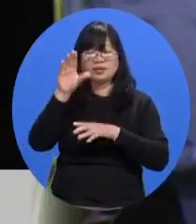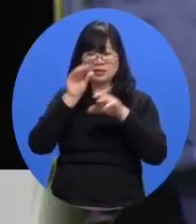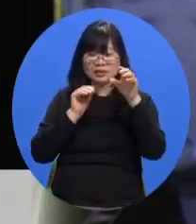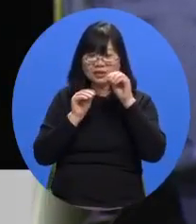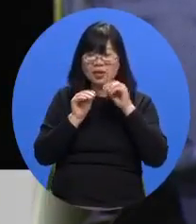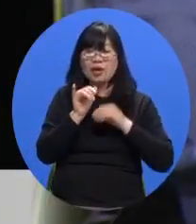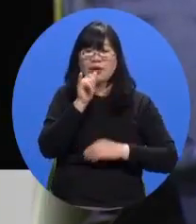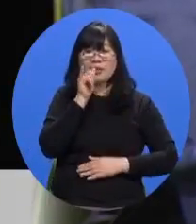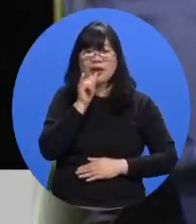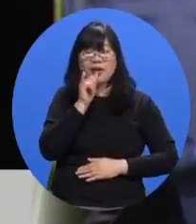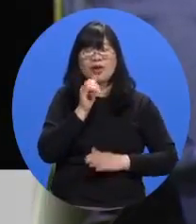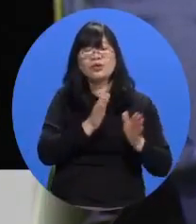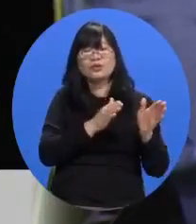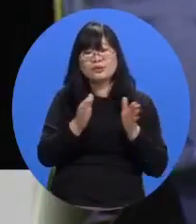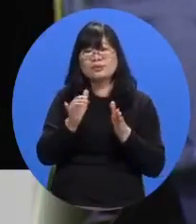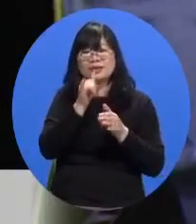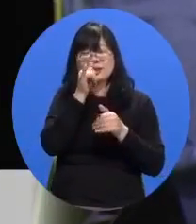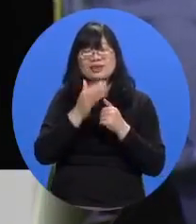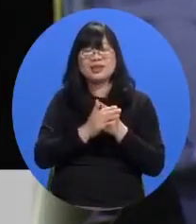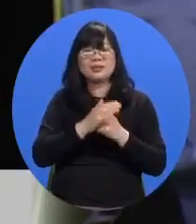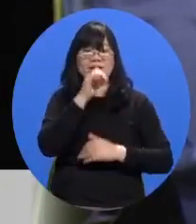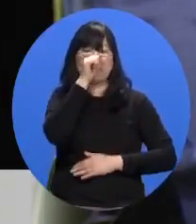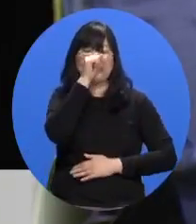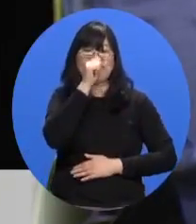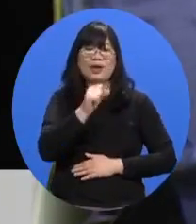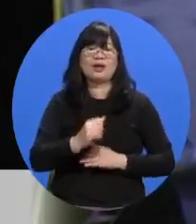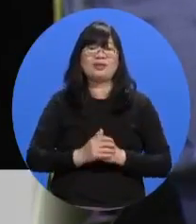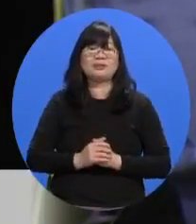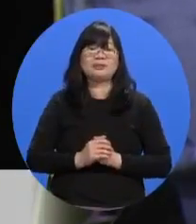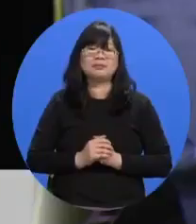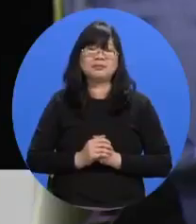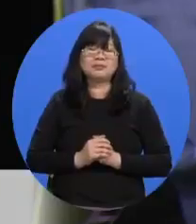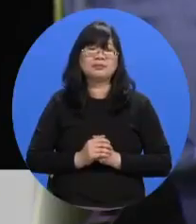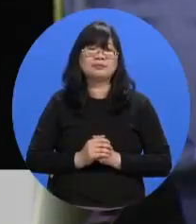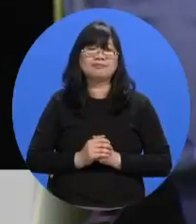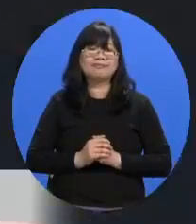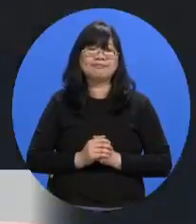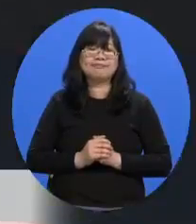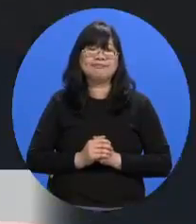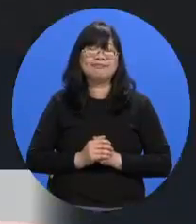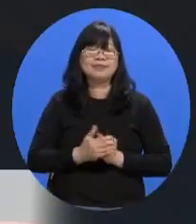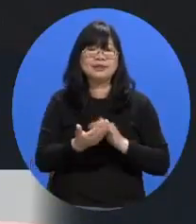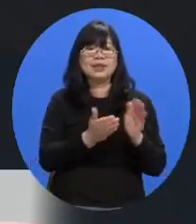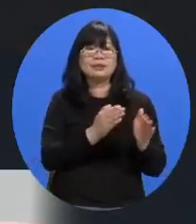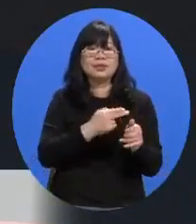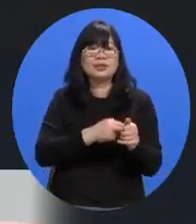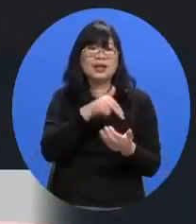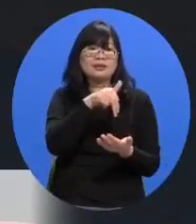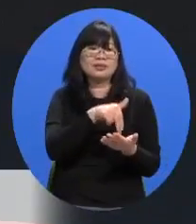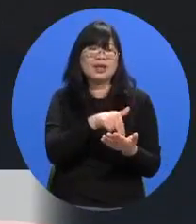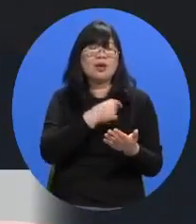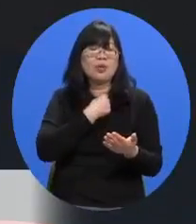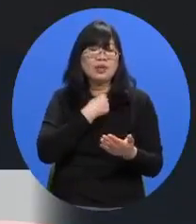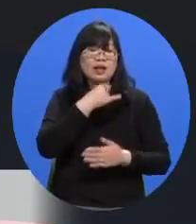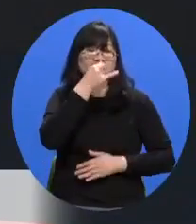듣는데 굉장히 준비할 수 있어서 좋았다는 점이 더 컸던 것 같습니다. 네, 자 예비교사로서 바라는 점이